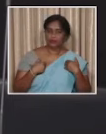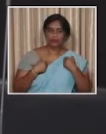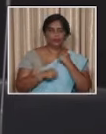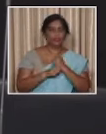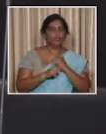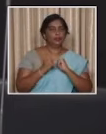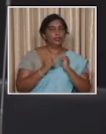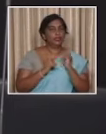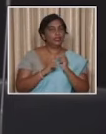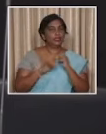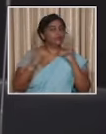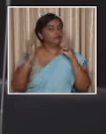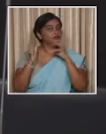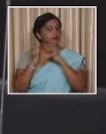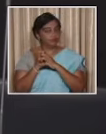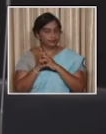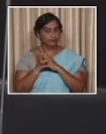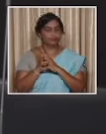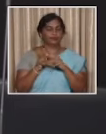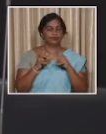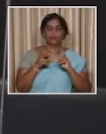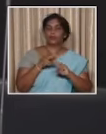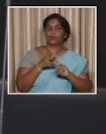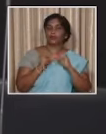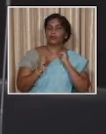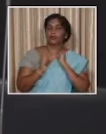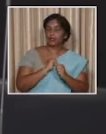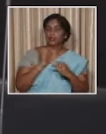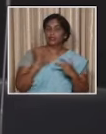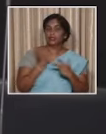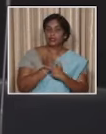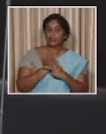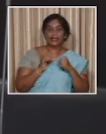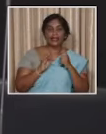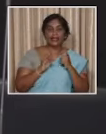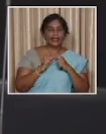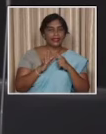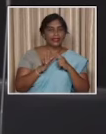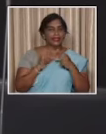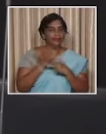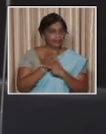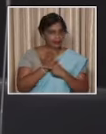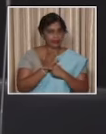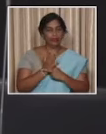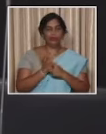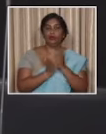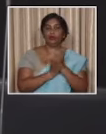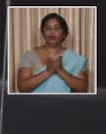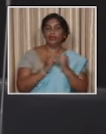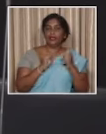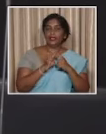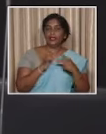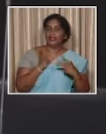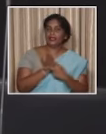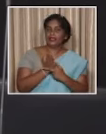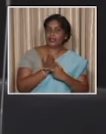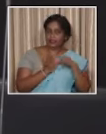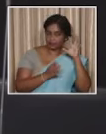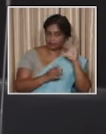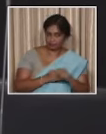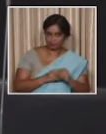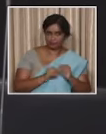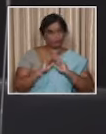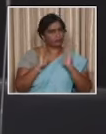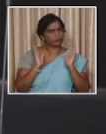GPS ක්‍රමයේ සවිකරන් ඊළඟට බස් ටිකට් ඊ ටිකටින් ක්‍රමයට ගේන් දුම්රිය ඊ ටිකටින් ක්‍රමයට ගේන්